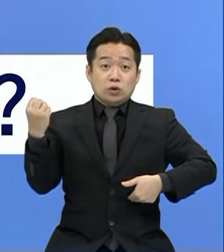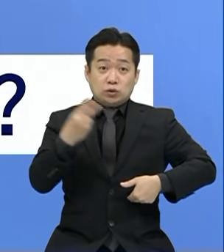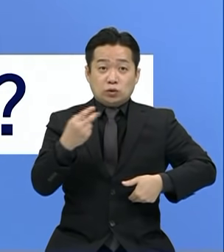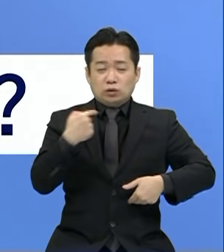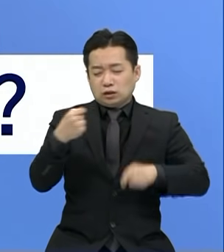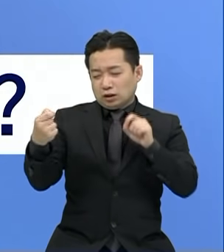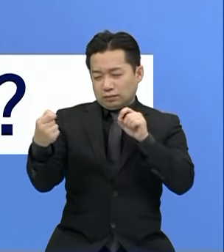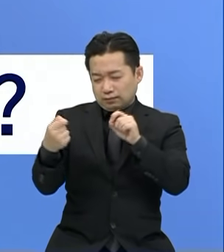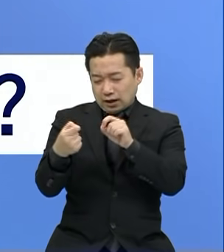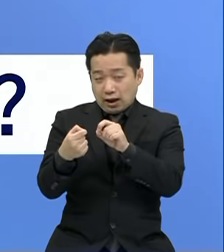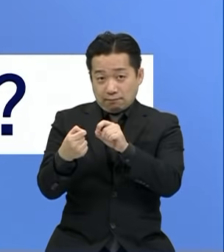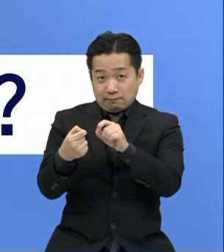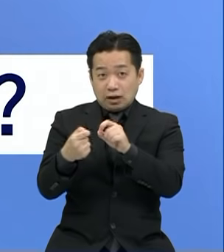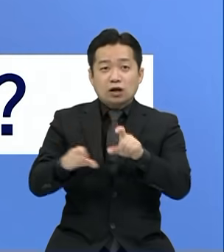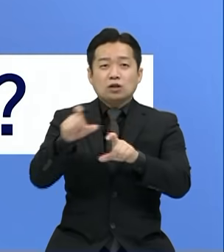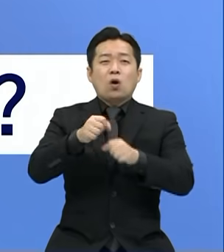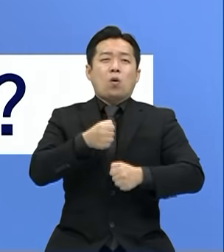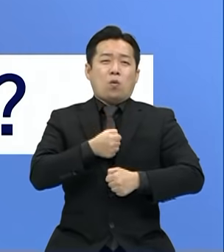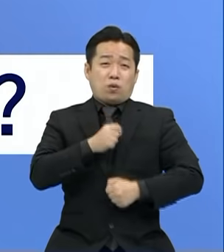더 조심해라 이런 얘기를